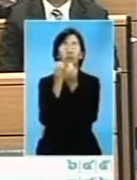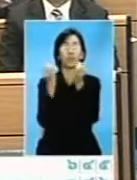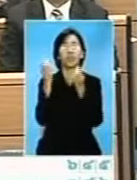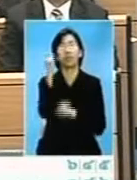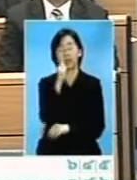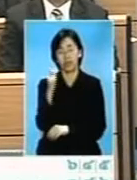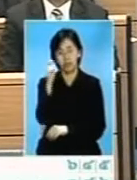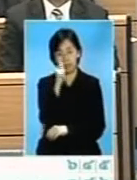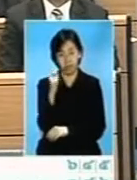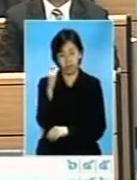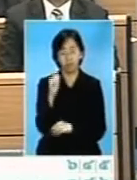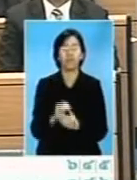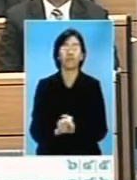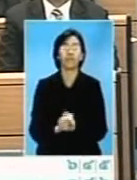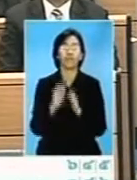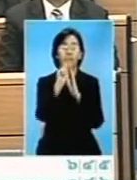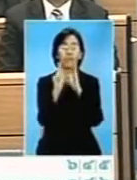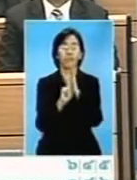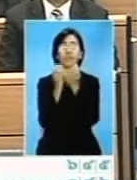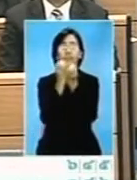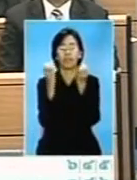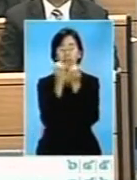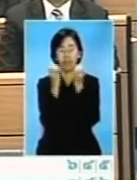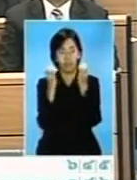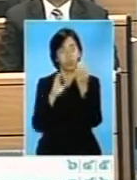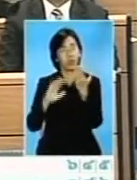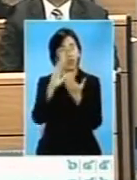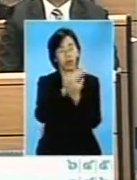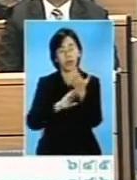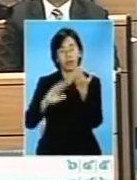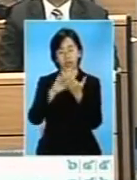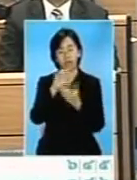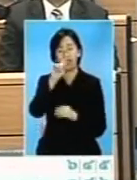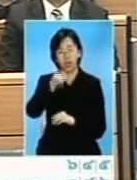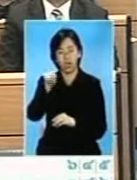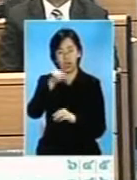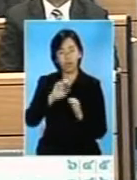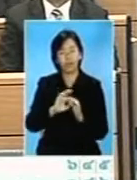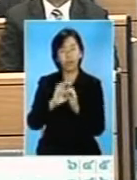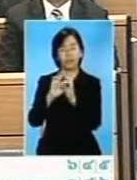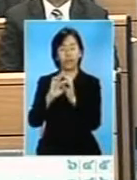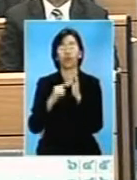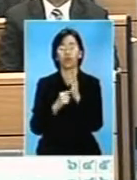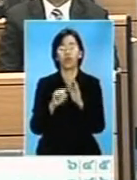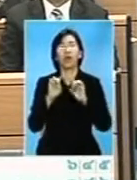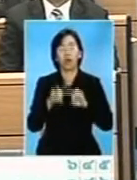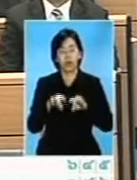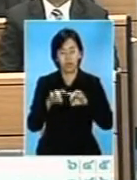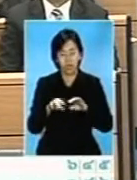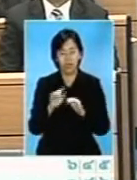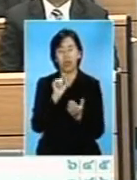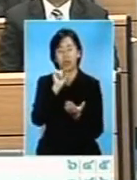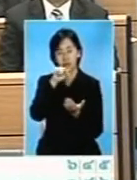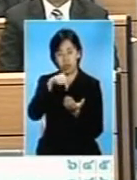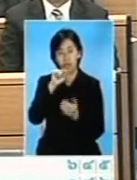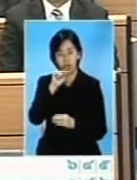ก็แต่พอมาแก้ไขนะครับว่าจะต้องยื่นให้ทางด้านของผ่านอัยการอย่างเดียวนะครับ